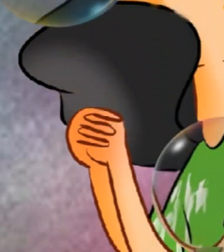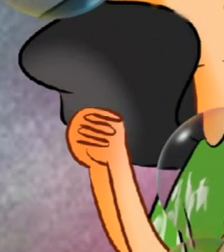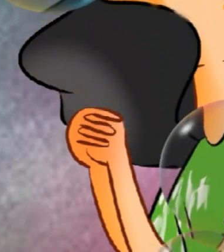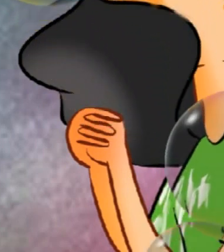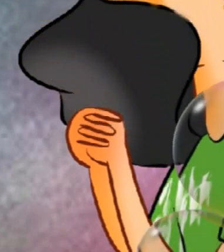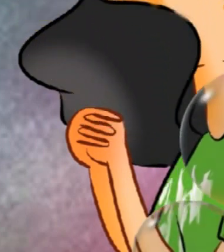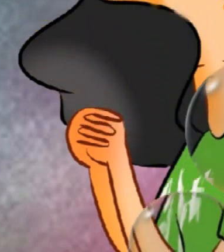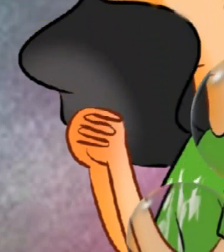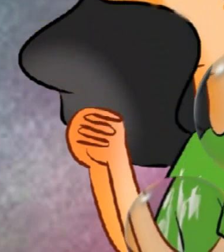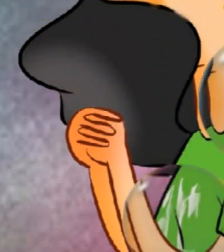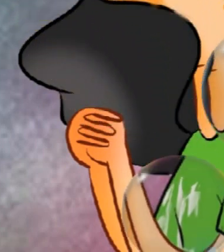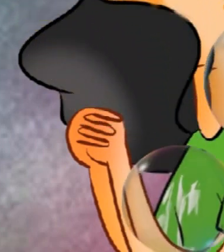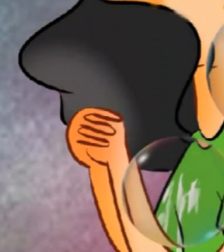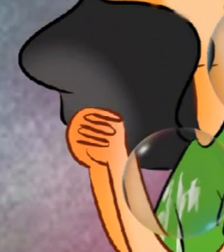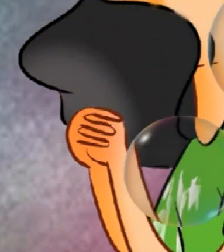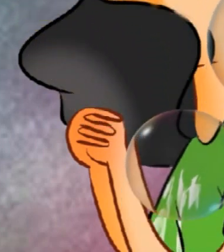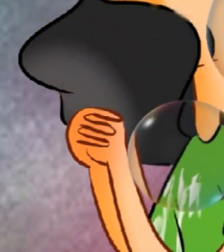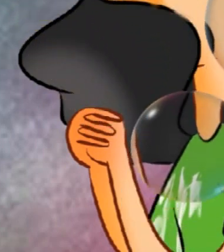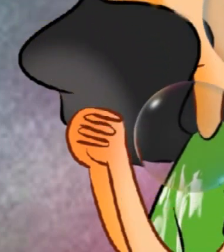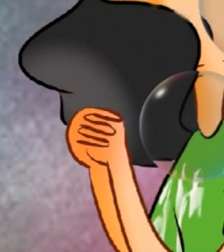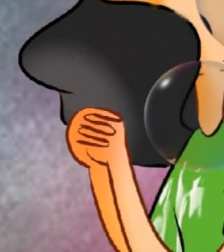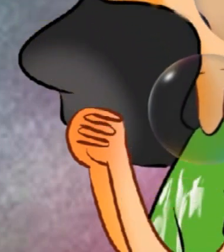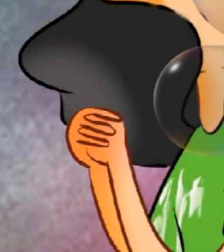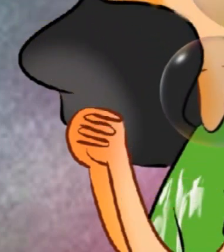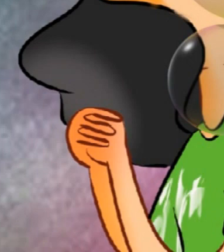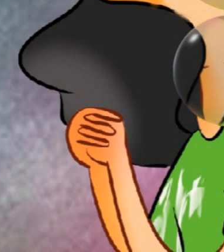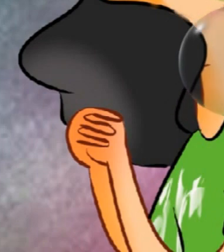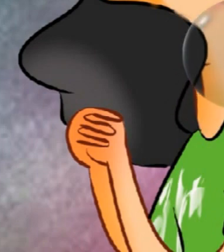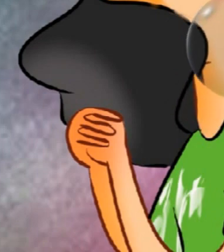ipit na paborito mong matanggap tuwing kaarawan mo?